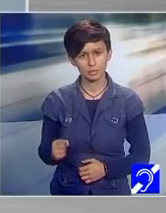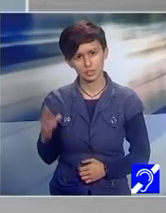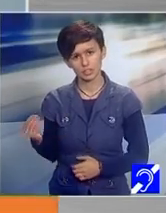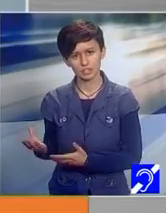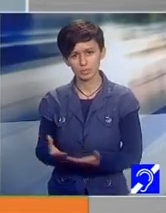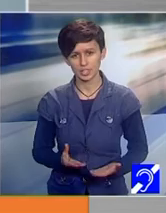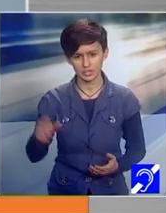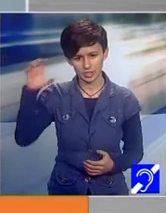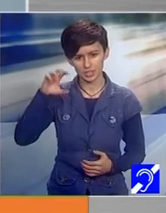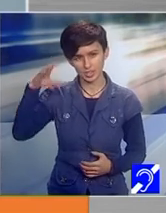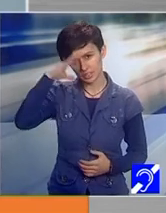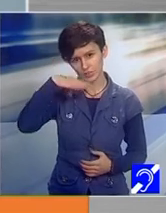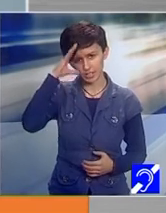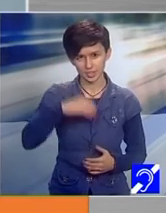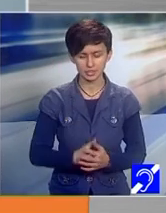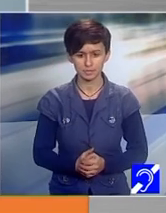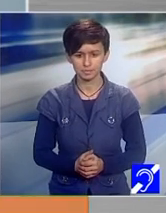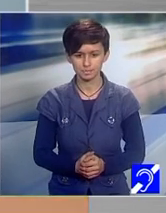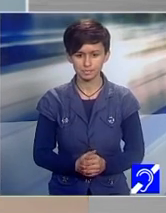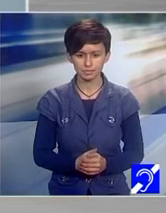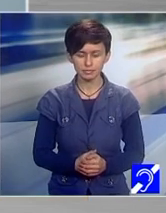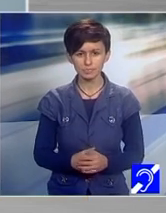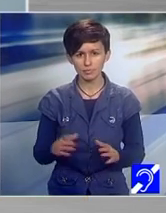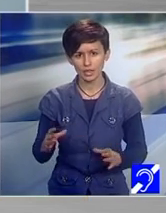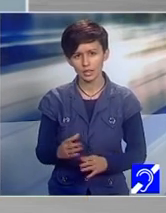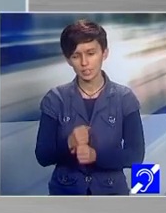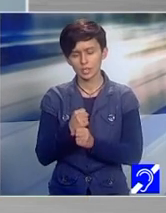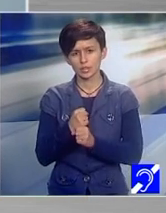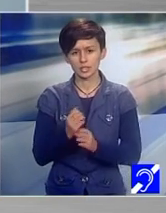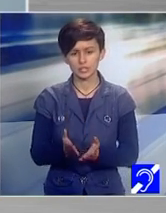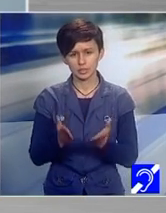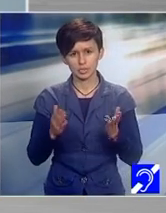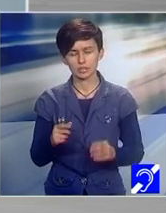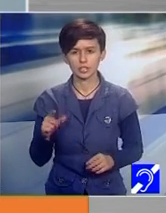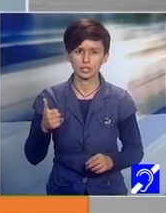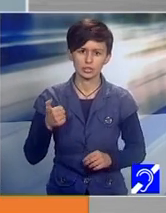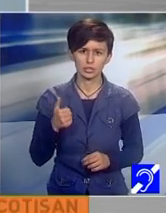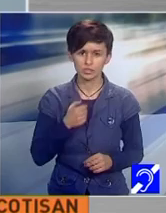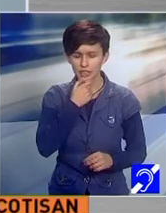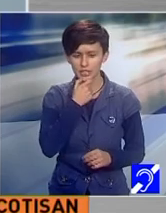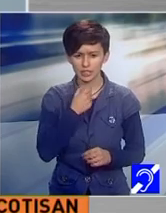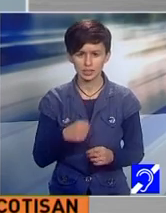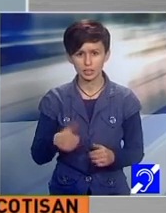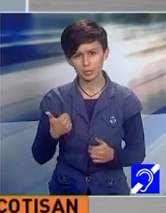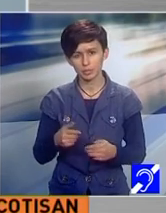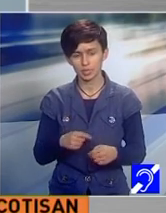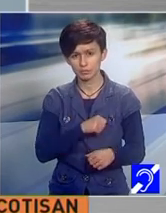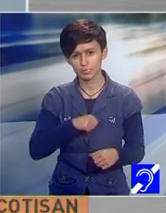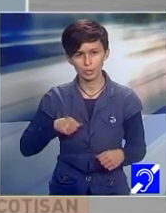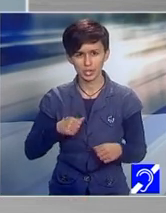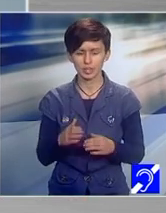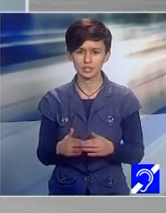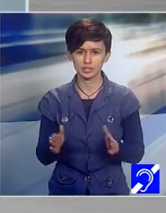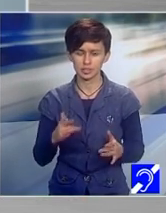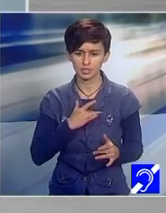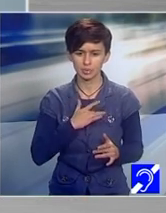Bună ziua și bine v-am regăsit la Transilvania la zi. S-au împlinit 25 de ani de la prima operație pe cord deschis realizată la Cluj, la